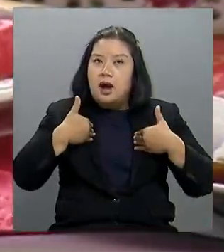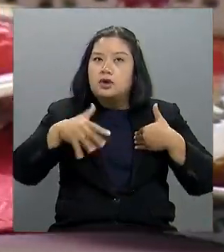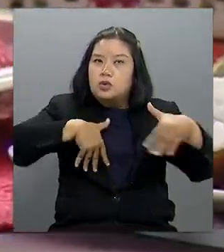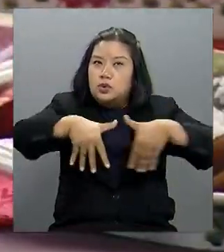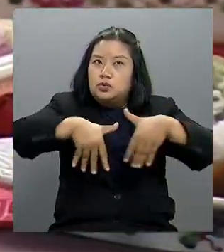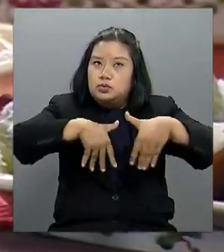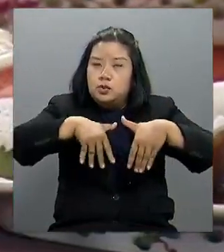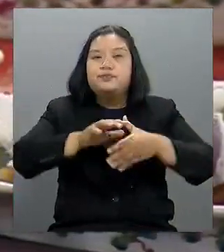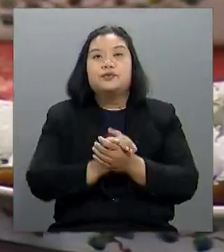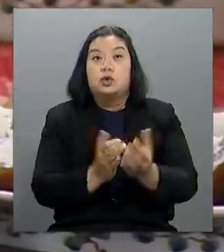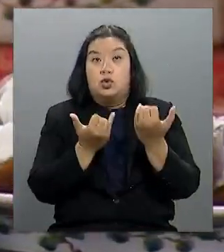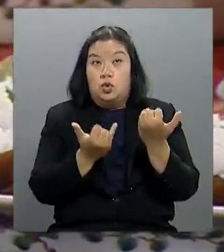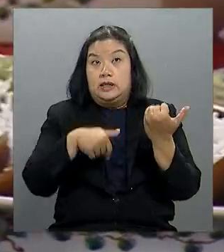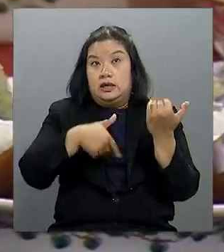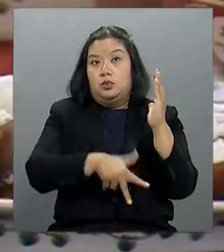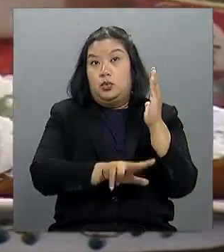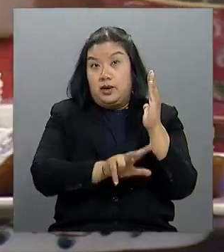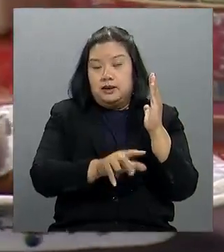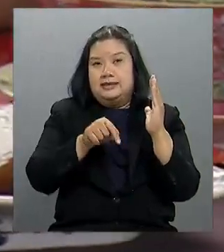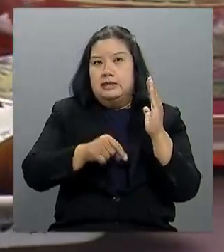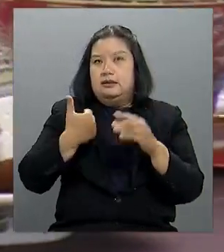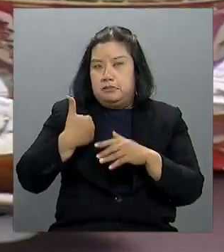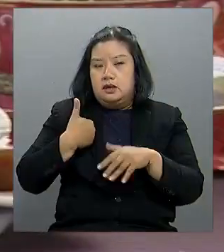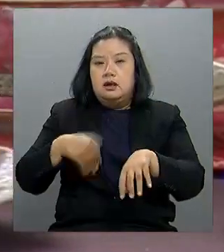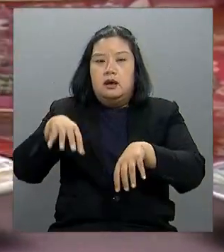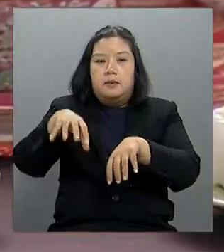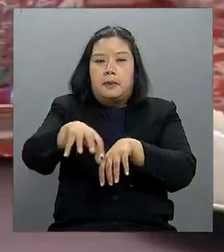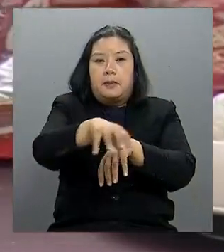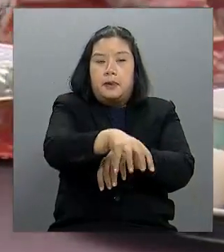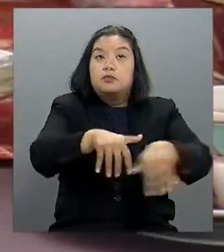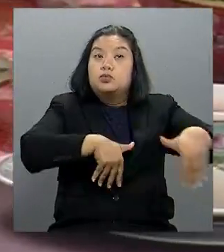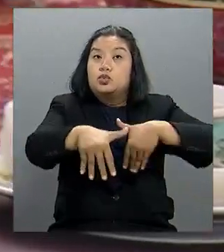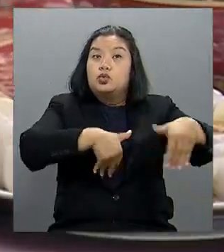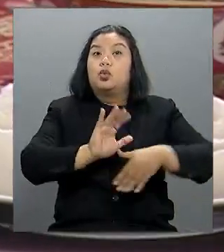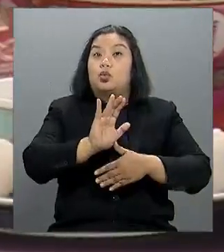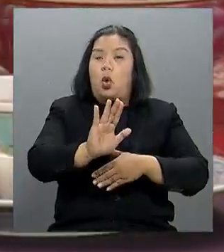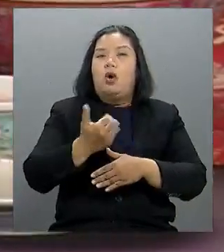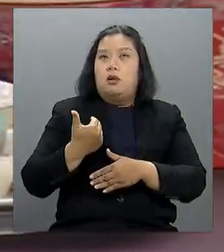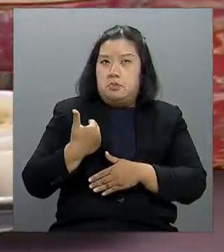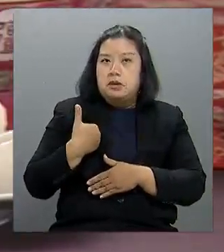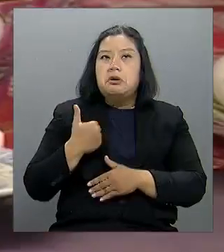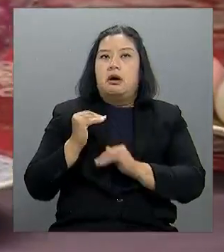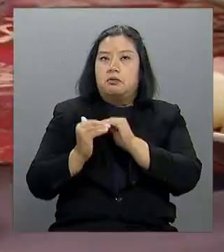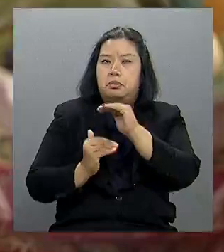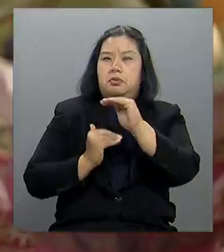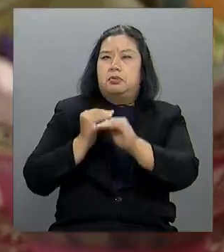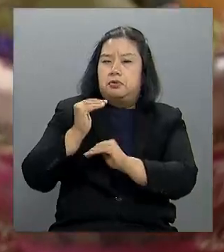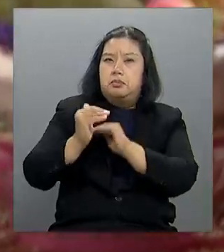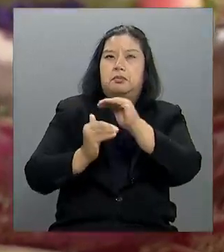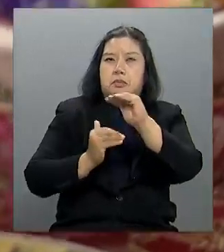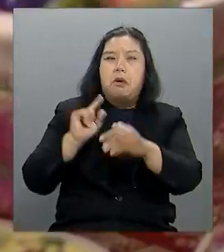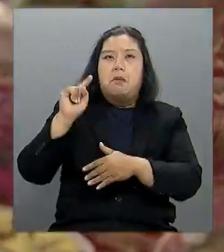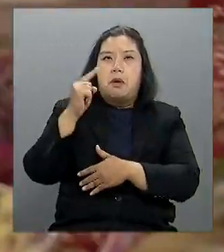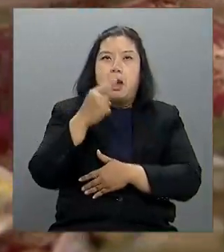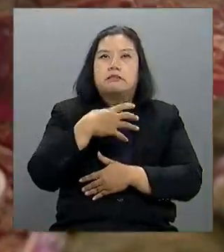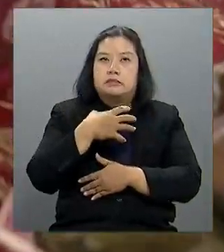ที่ภูเก็ตเองนะครับหลายๆชุมชนก็ได้มีการพัฒนาศักยภาพนะครับเพื่อที่จะรองรับการท่องเ